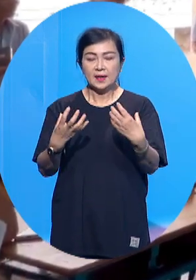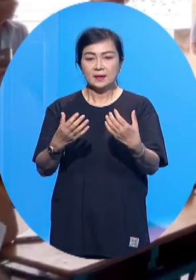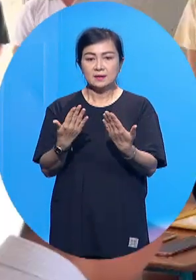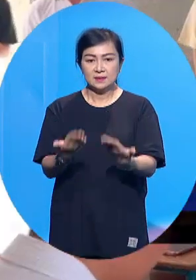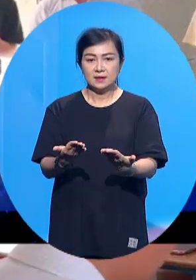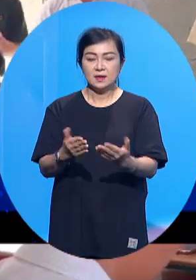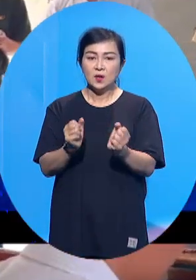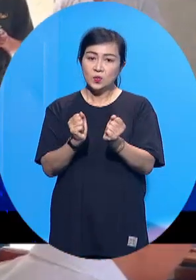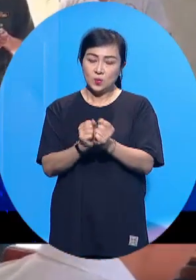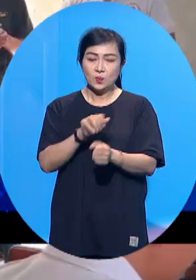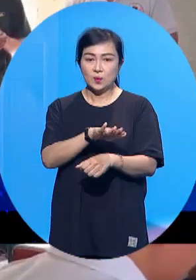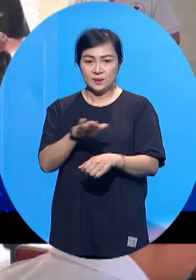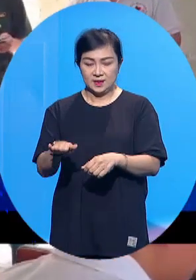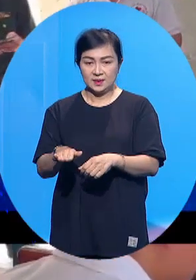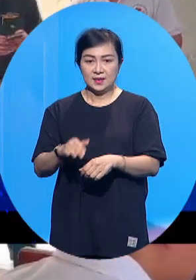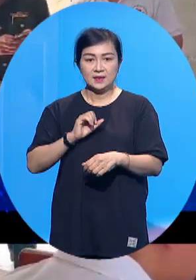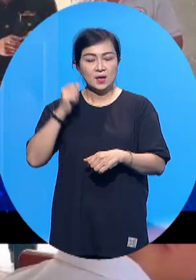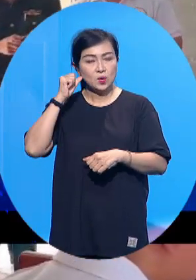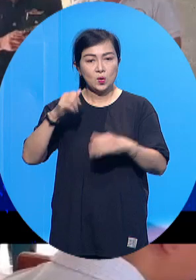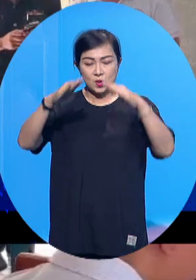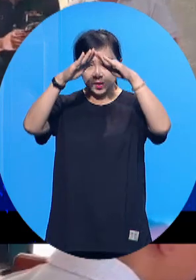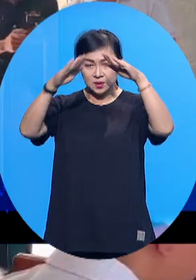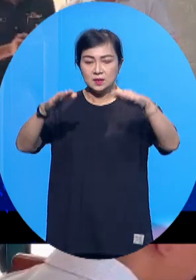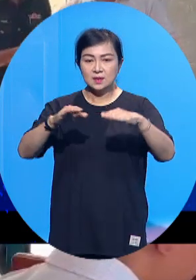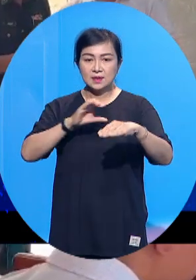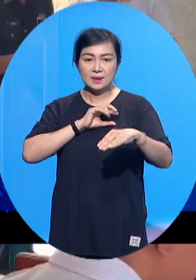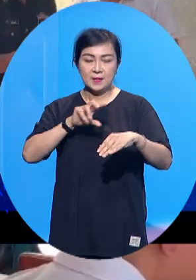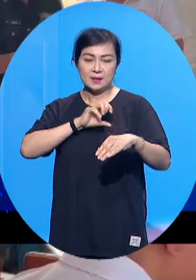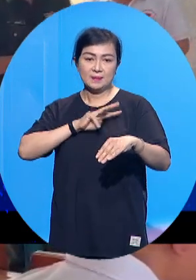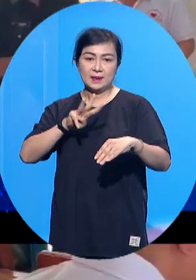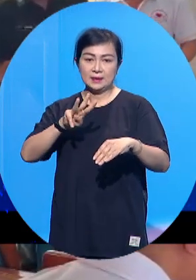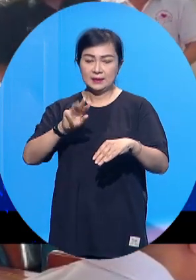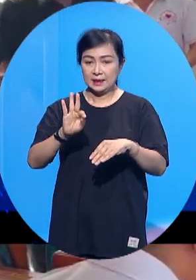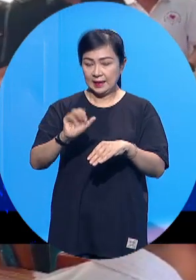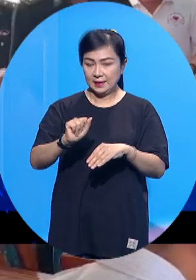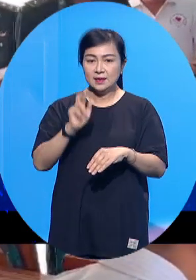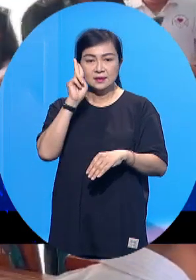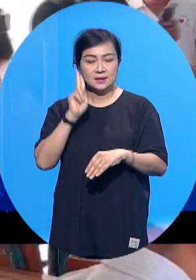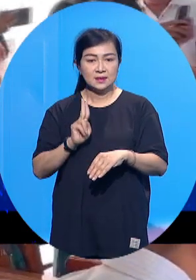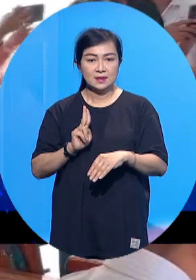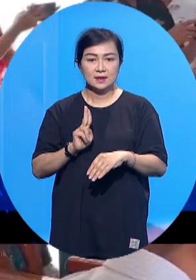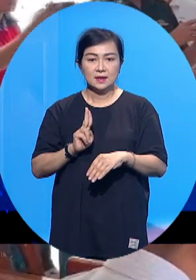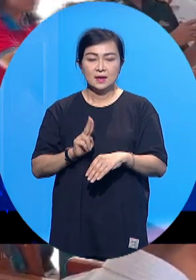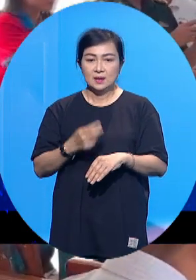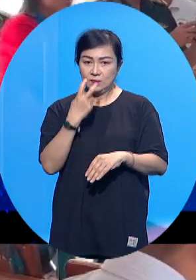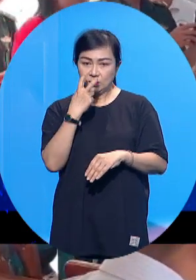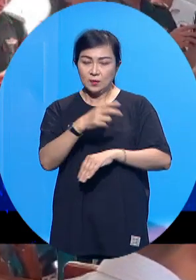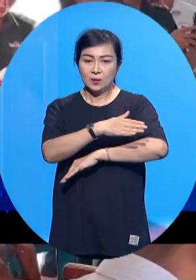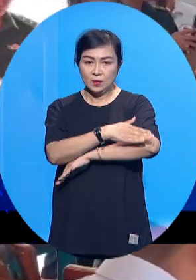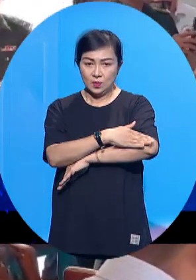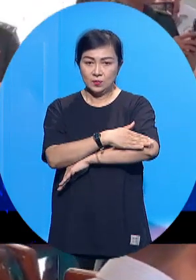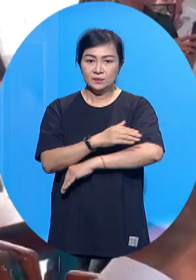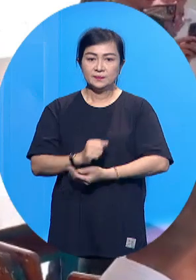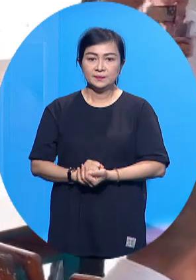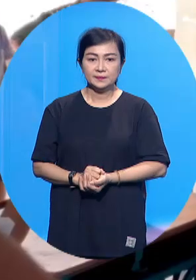nhiên, đồng hành cùng các em là thầy cô trường Trung học Cơ sở Trung học Phổ thông Thạnh An cùng các chiến sĩ bộ đội biên phòng túc trực và hỗ trợ hết